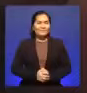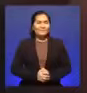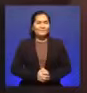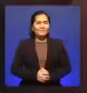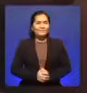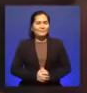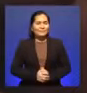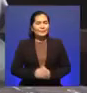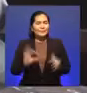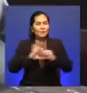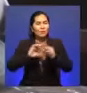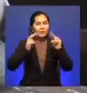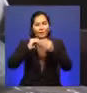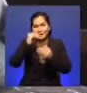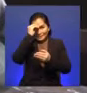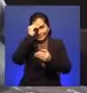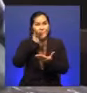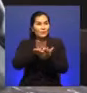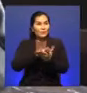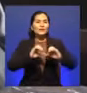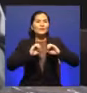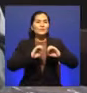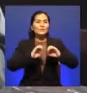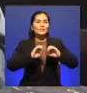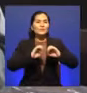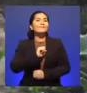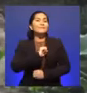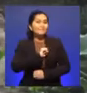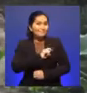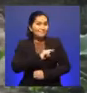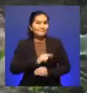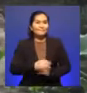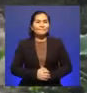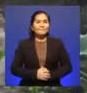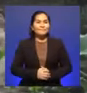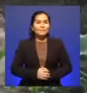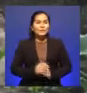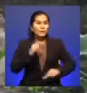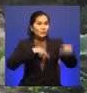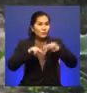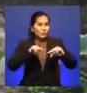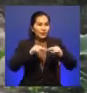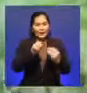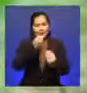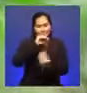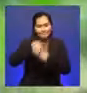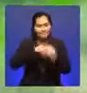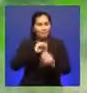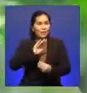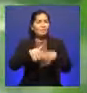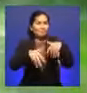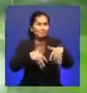ด้านการศึกษา โรงเรียนสองศาสนาย ังรวมถึงการดูแลปากท้องของคนในชุมชนด้วย